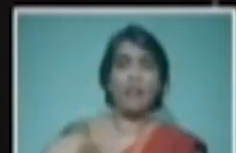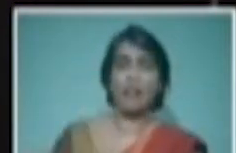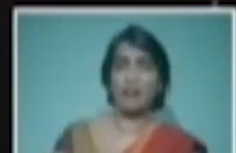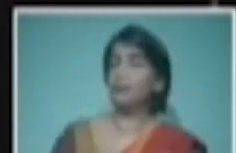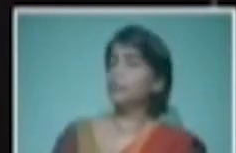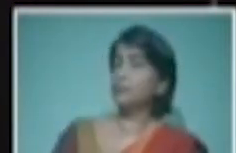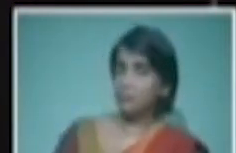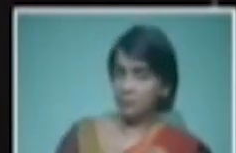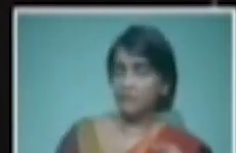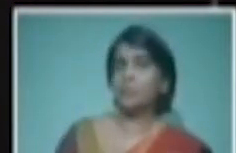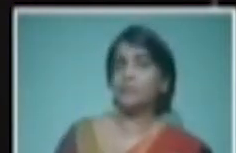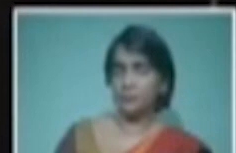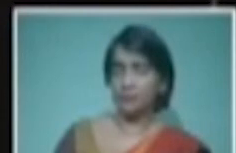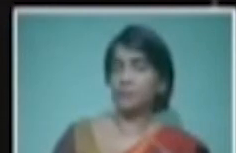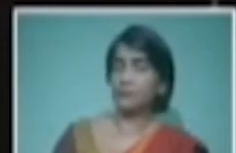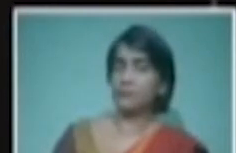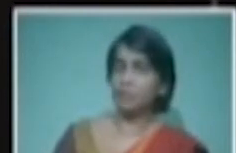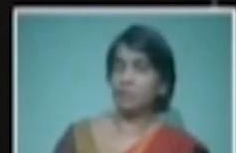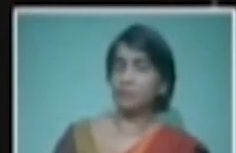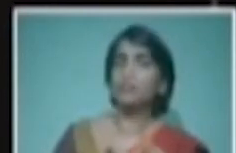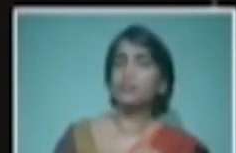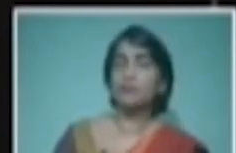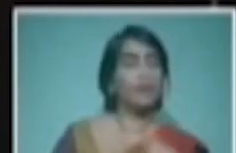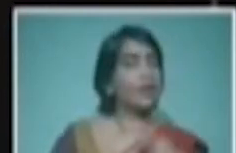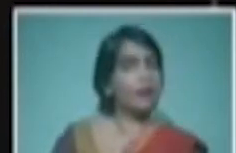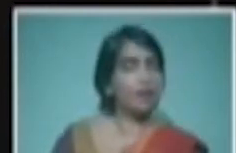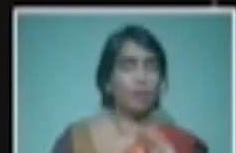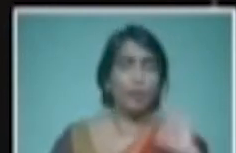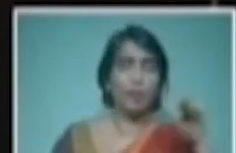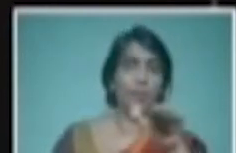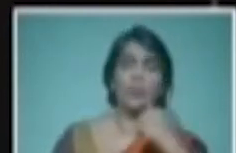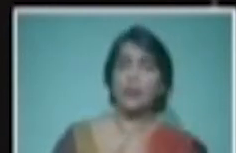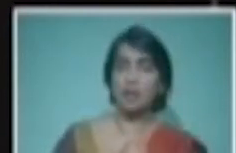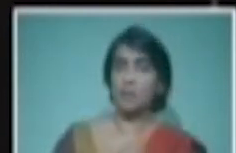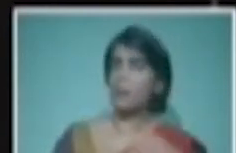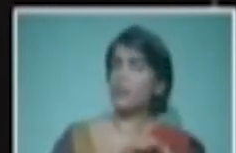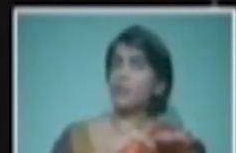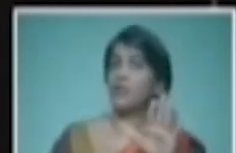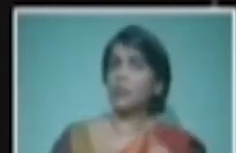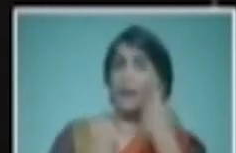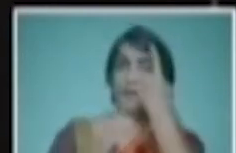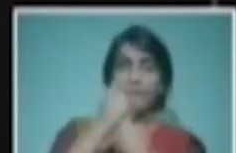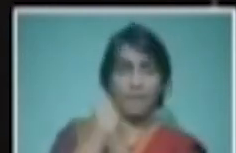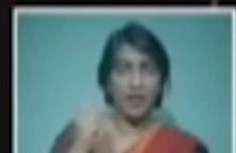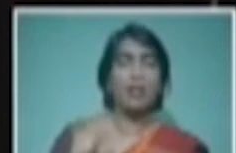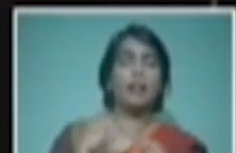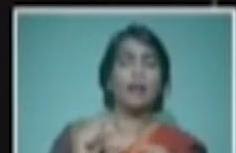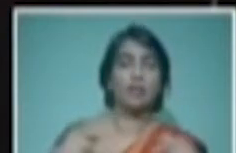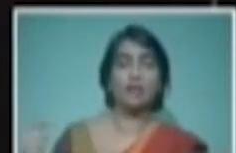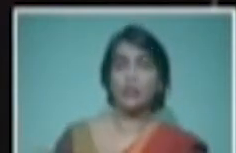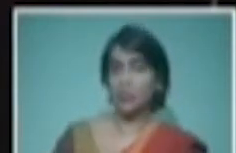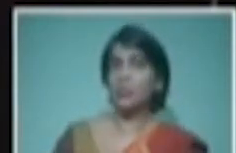ලෙස තවද ලංකාවේ සෑම ප්‍රදේශෙම රජ ඉඩම්වල ඇති වේවැල් ජාතික ශිල්ප සභාව